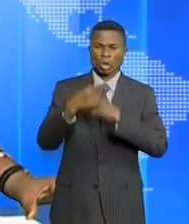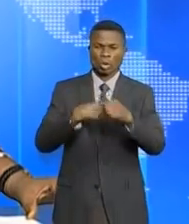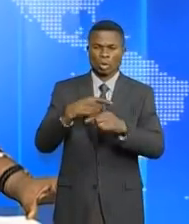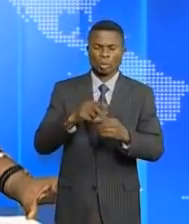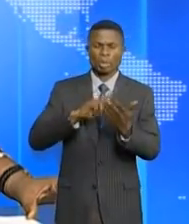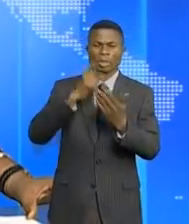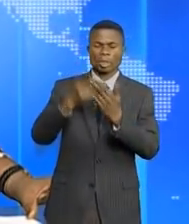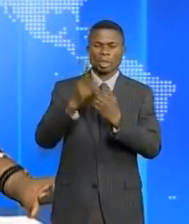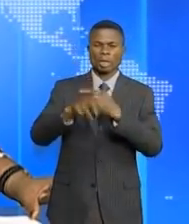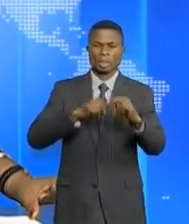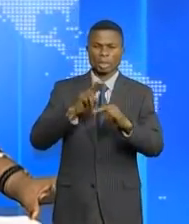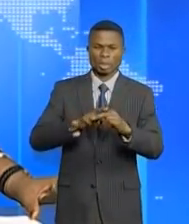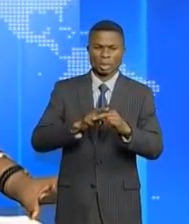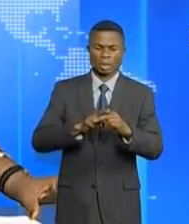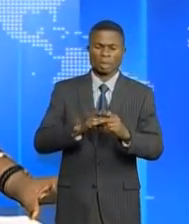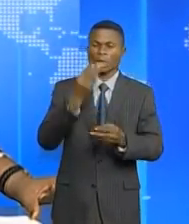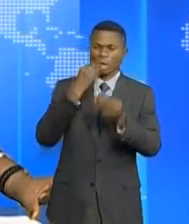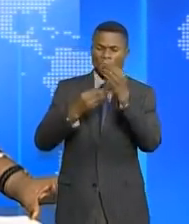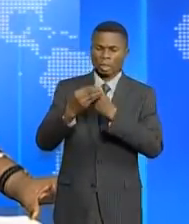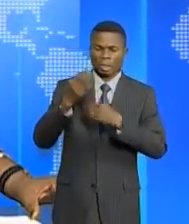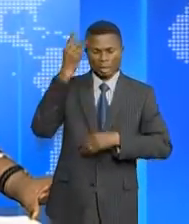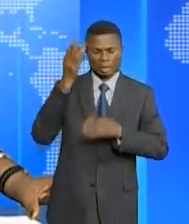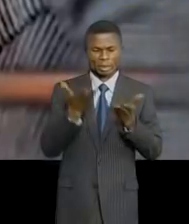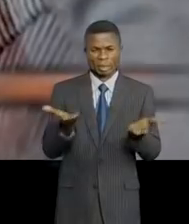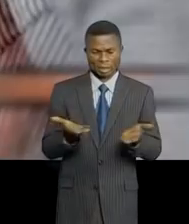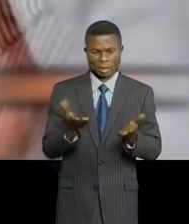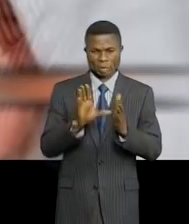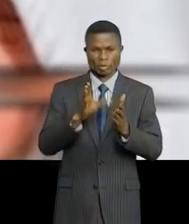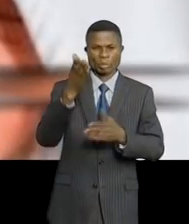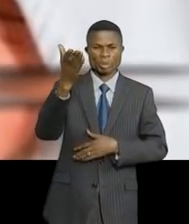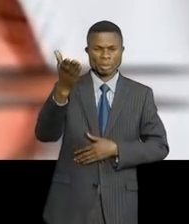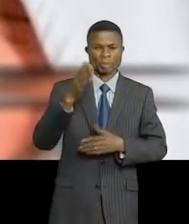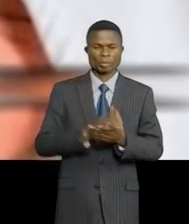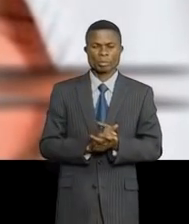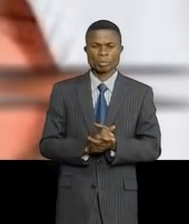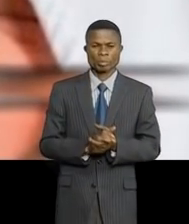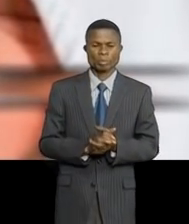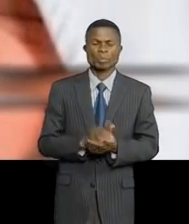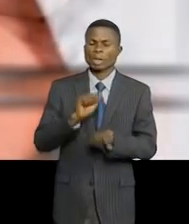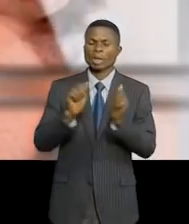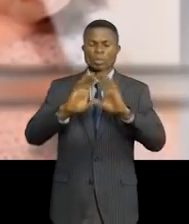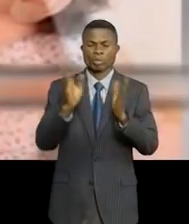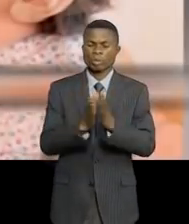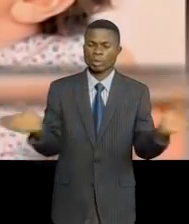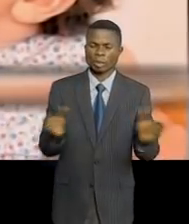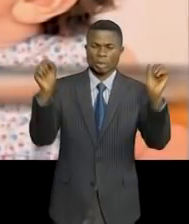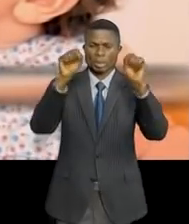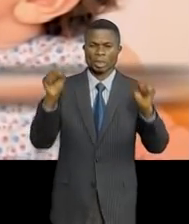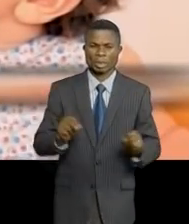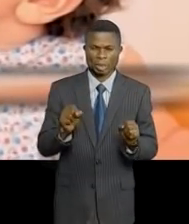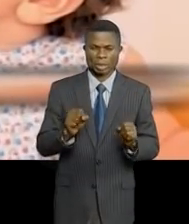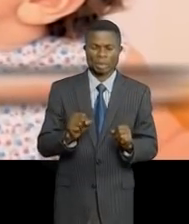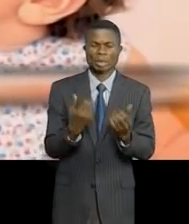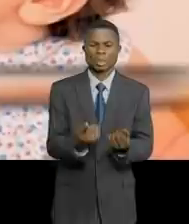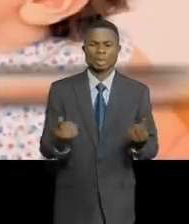le Programme national de nutrition à Kinshasa. Et infantile, c'est l'affaire de tous. Renforcer le système immunitaire chez